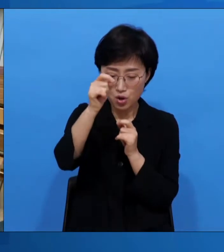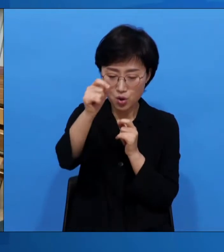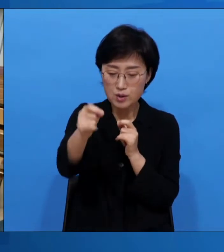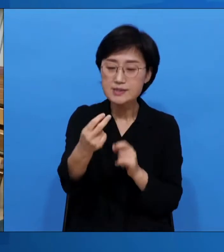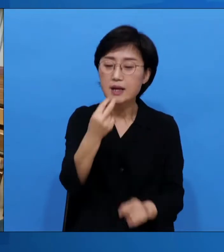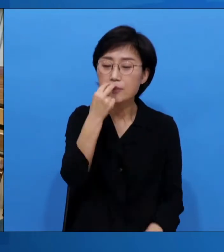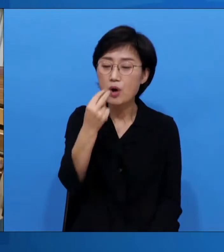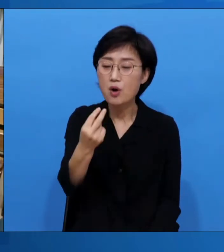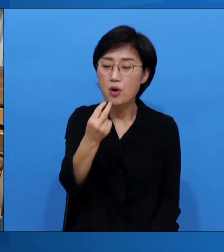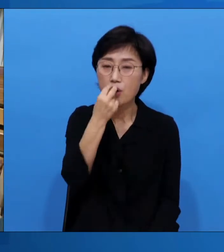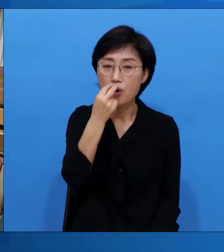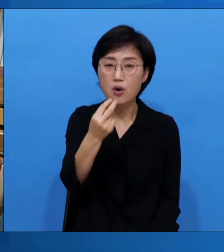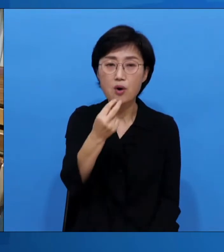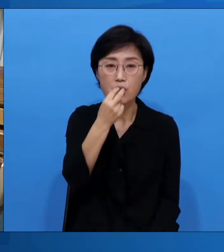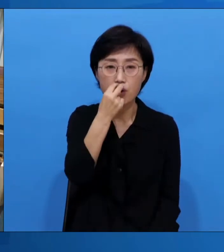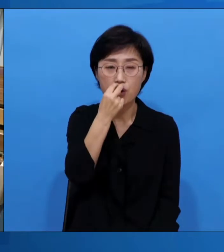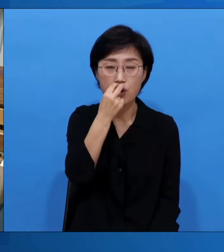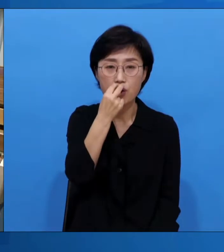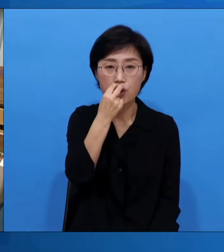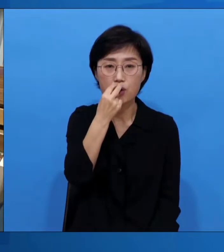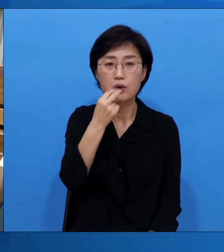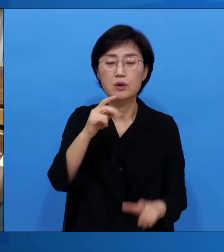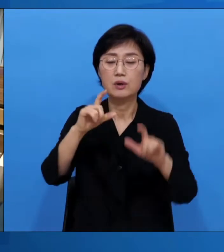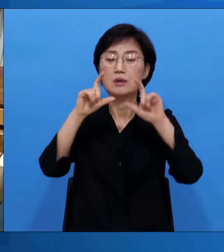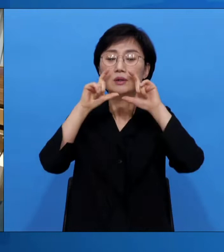영원한 생명